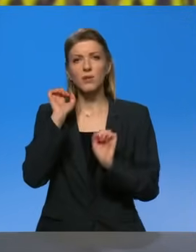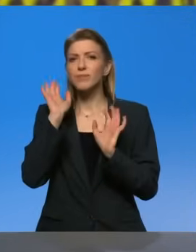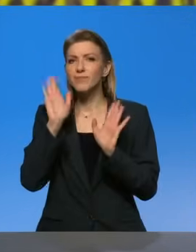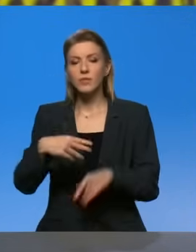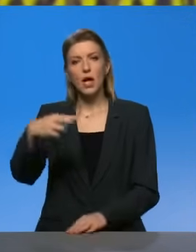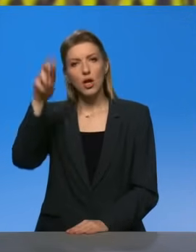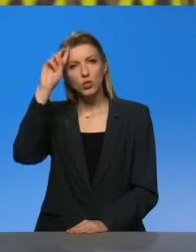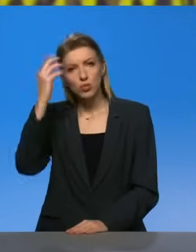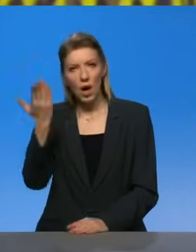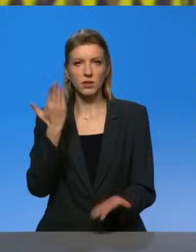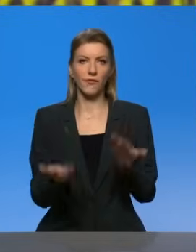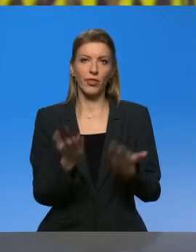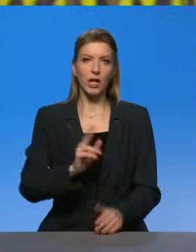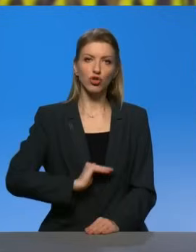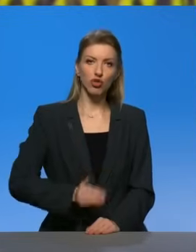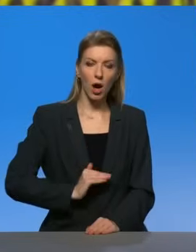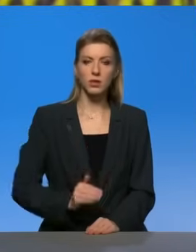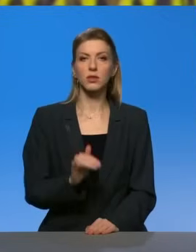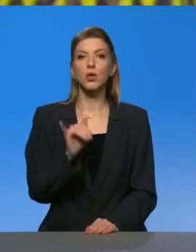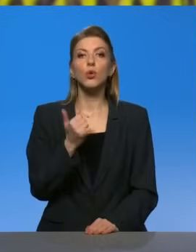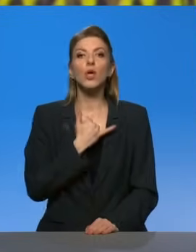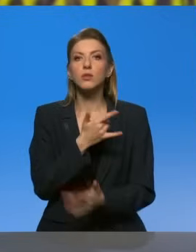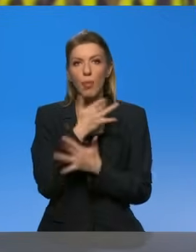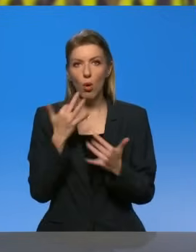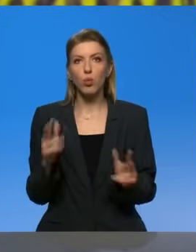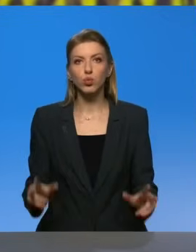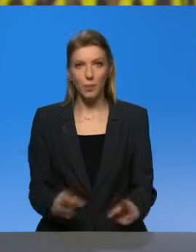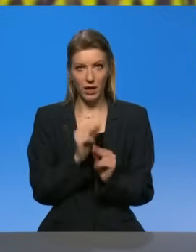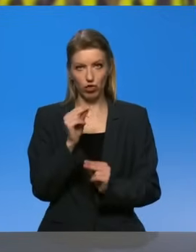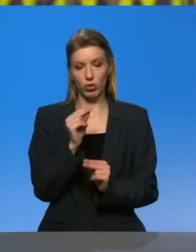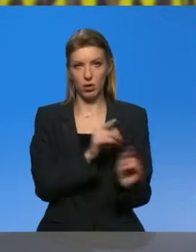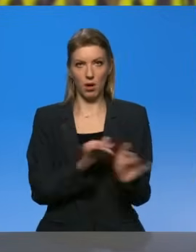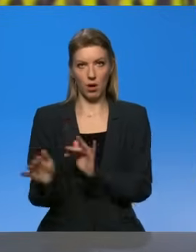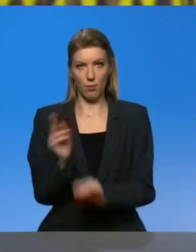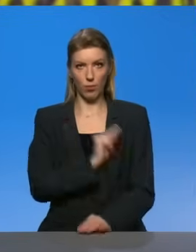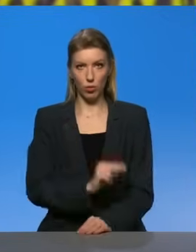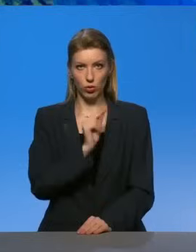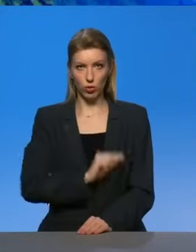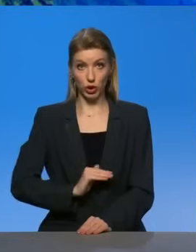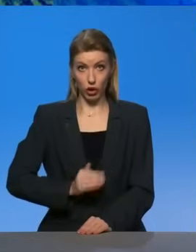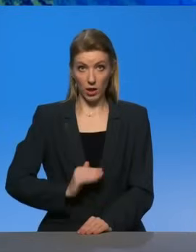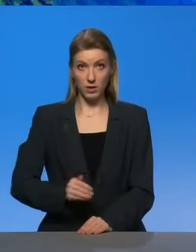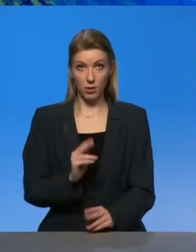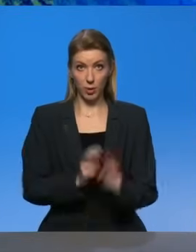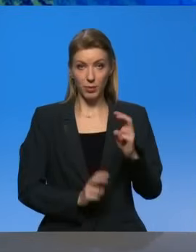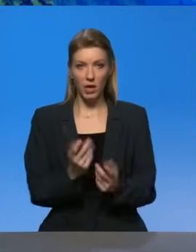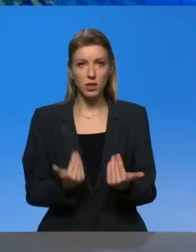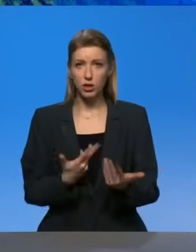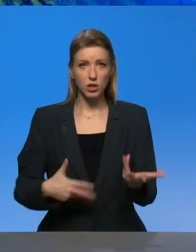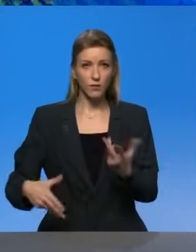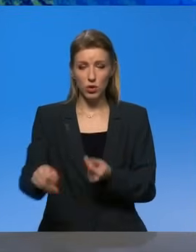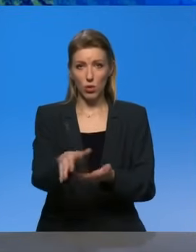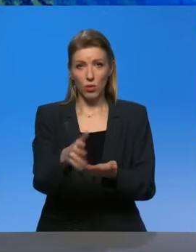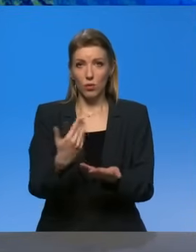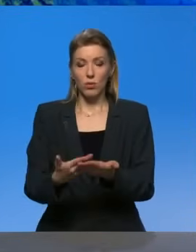частное. У нас много успешно работающих частных предприятий. И сейчас ломать вот это все, там у государства